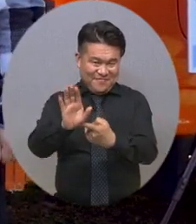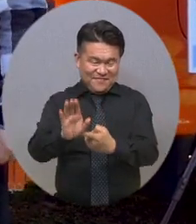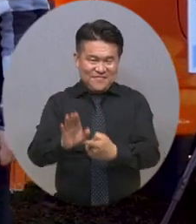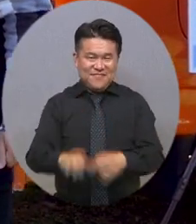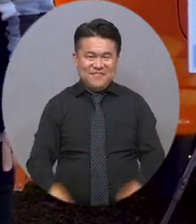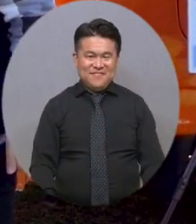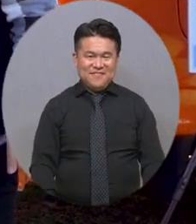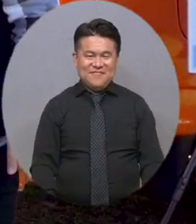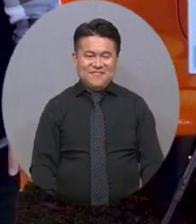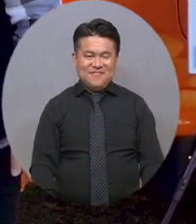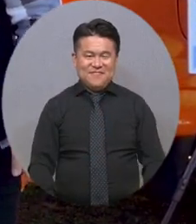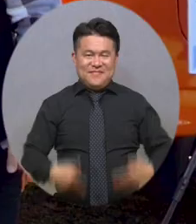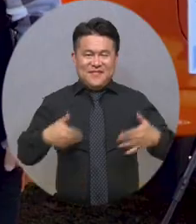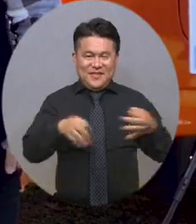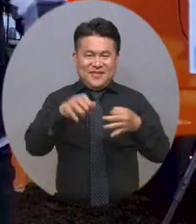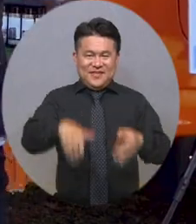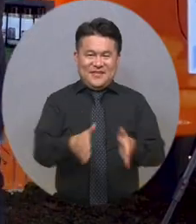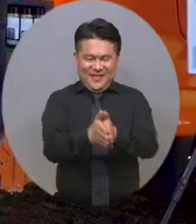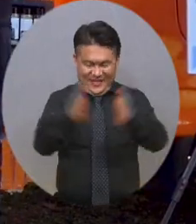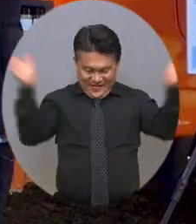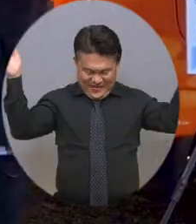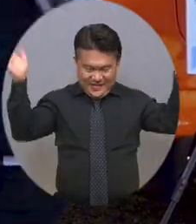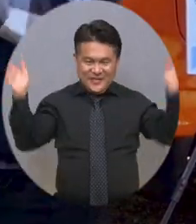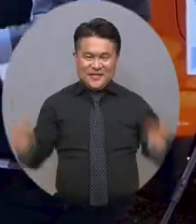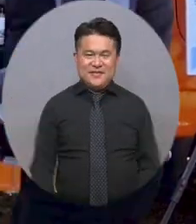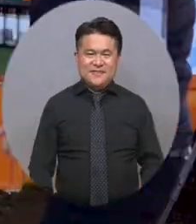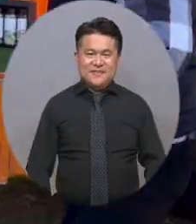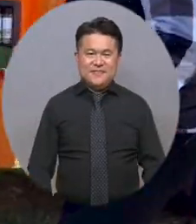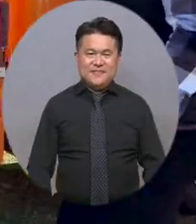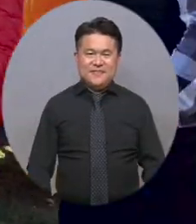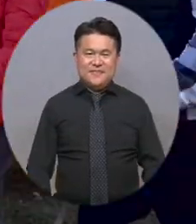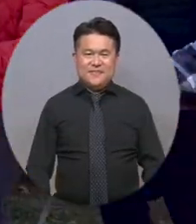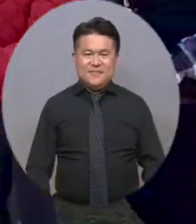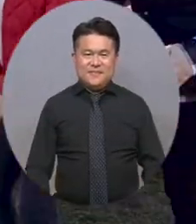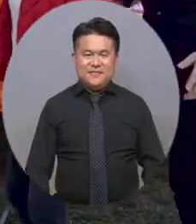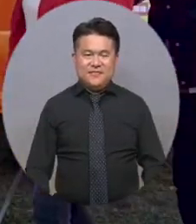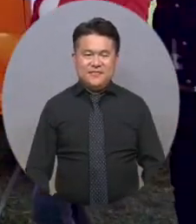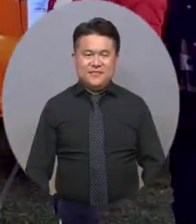열려라 남도 장터.